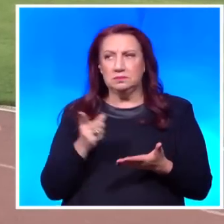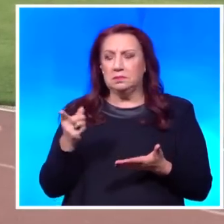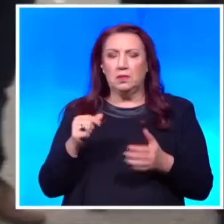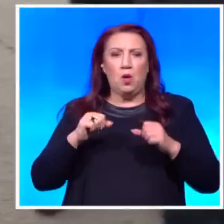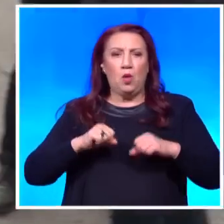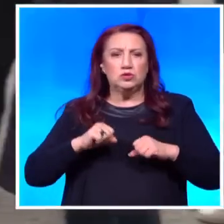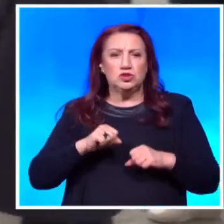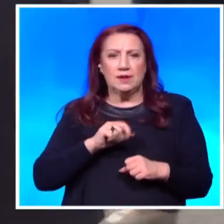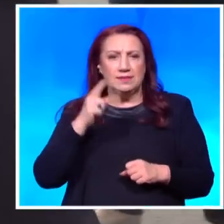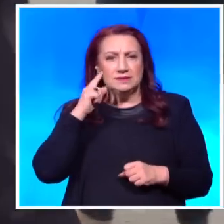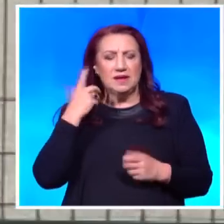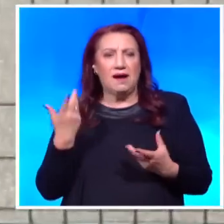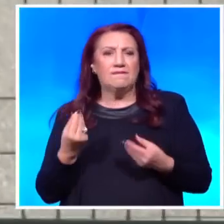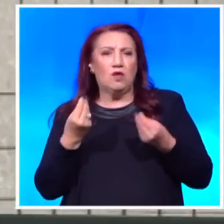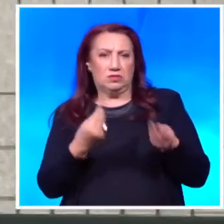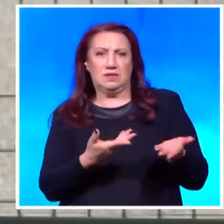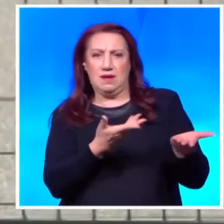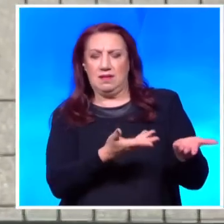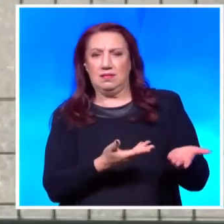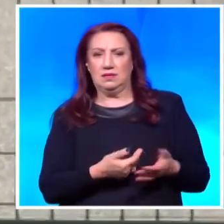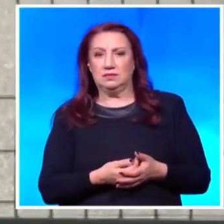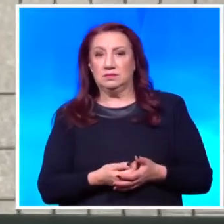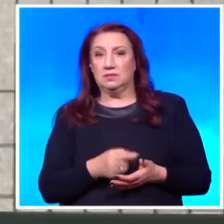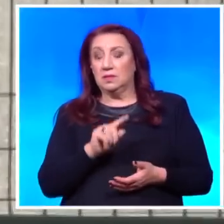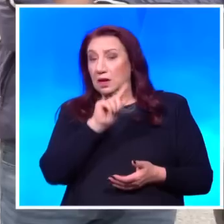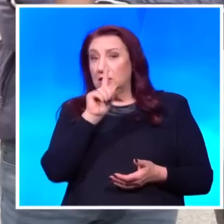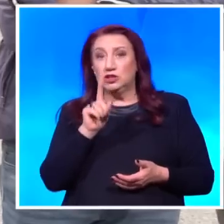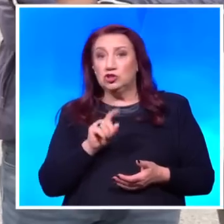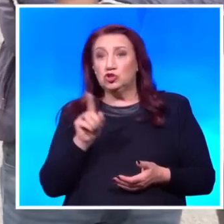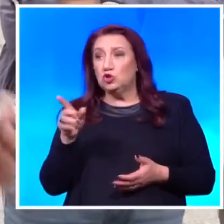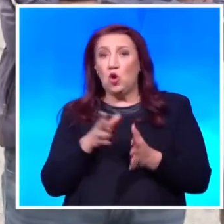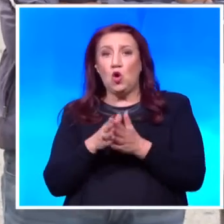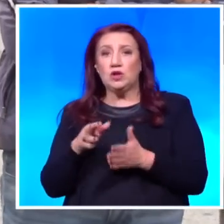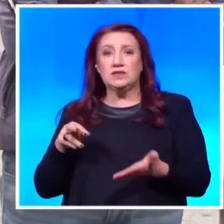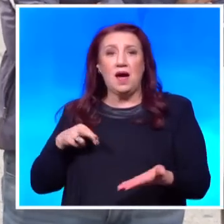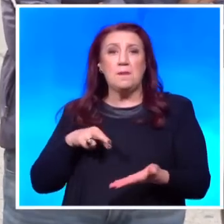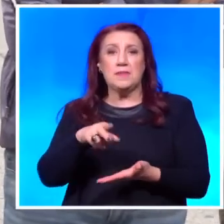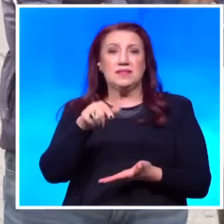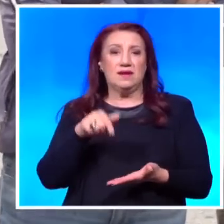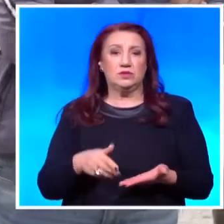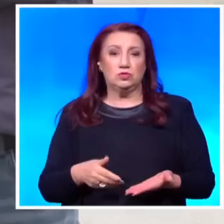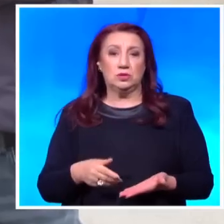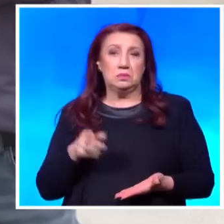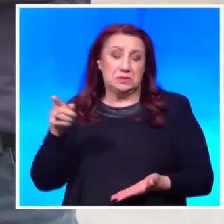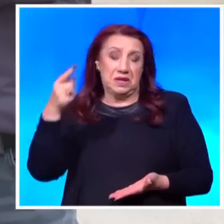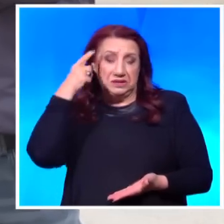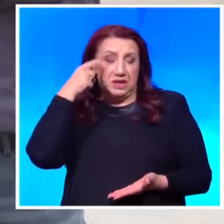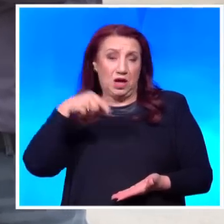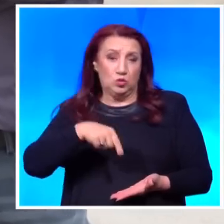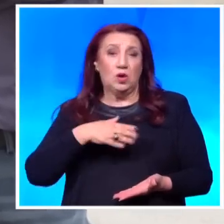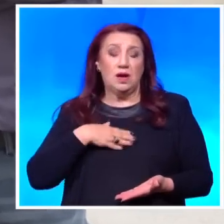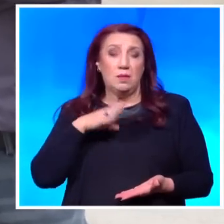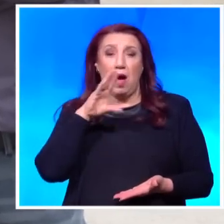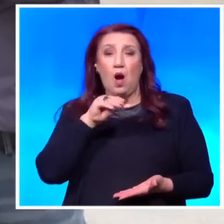каква концесия е дала на този господин. Защо пък трябва да минават от тук? На мен това ми е въпросът. При положение, че тия знаят, че тук се гледат кучета. Стопаните